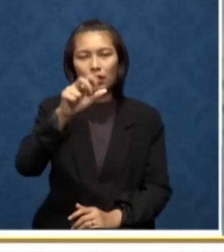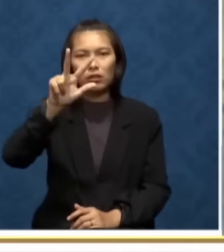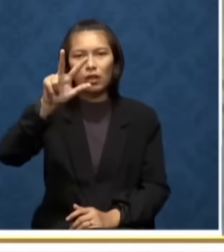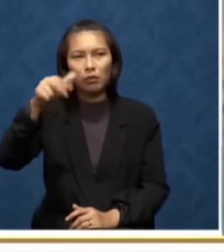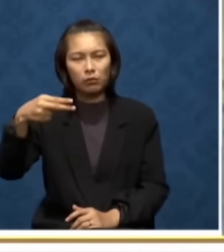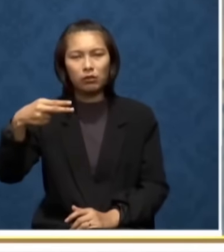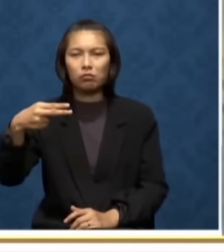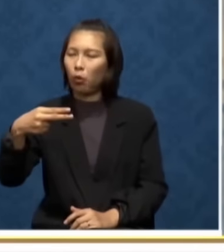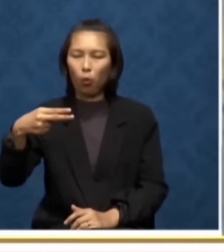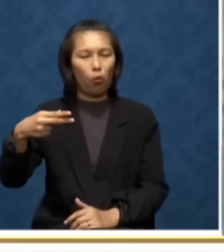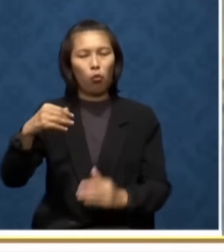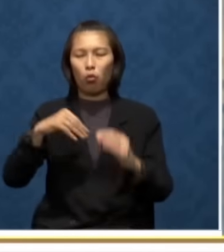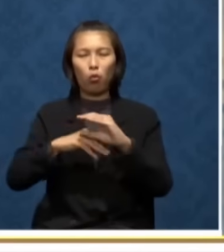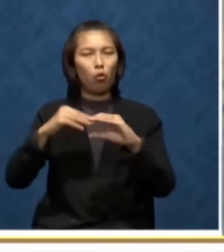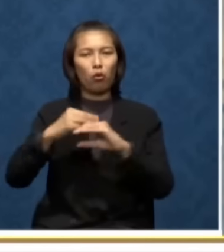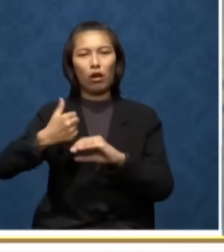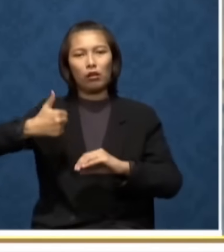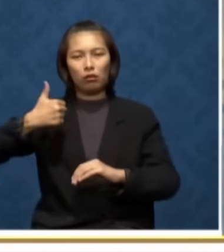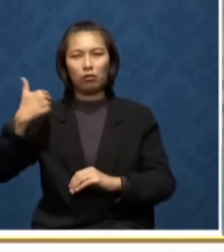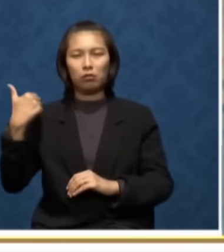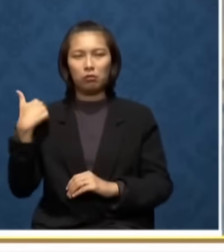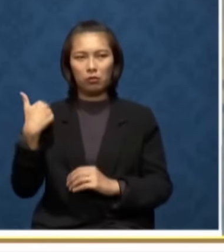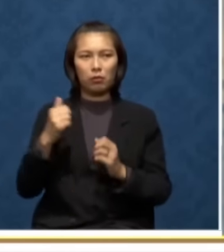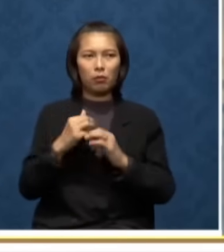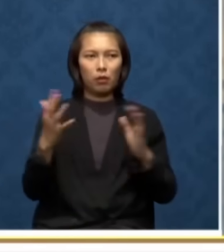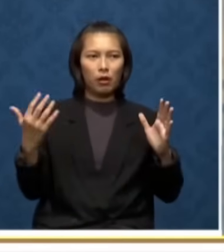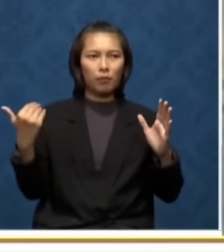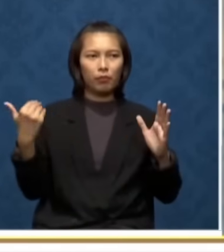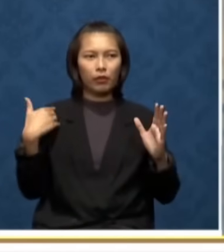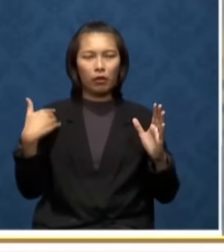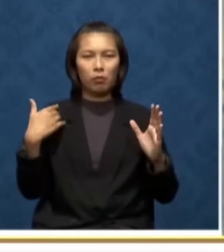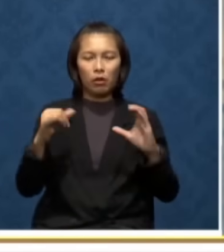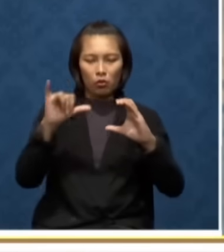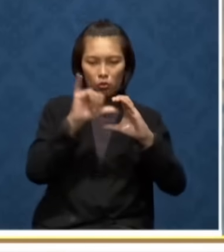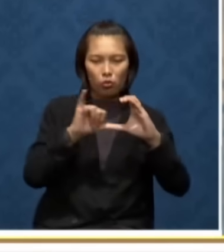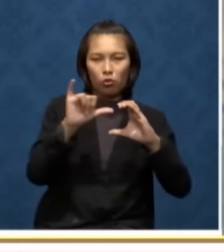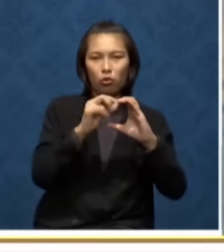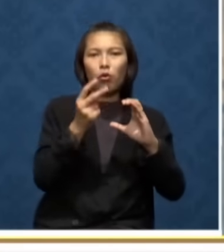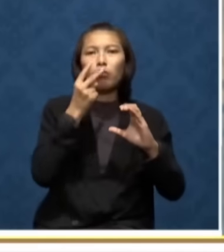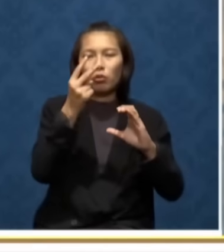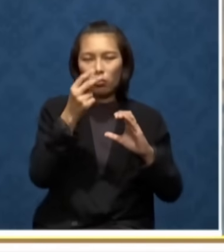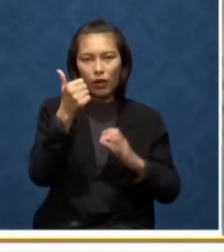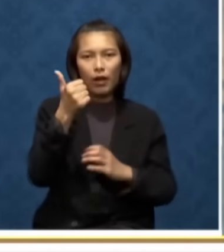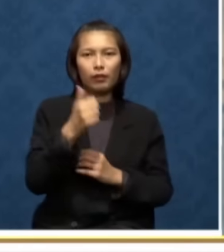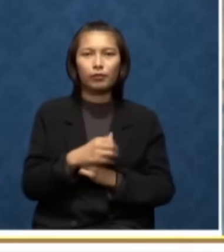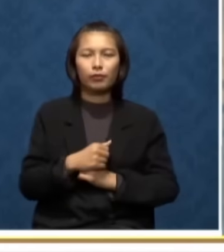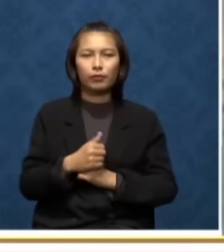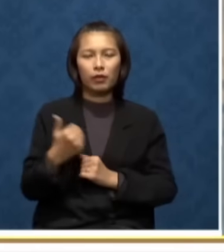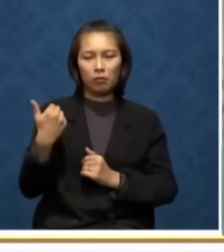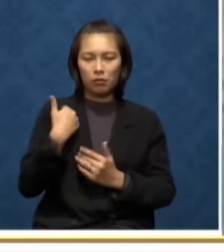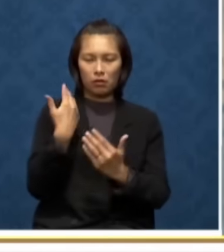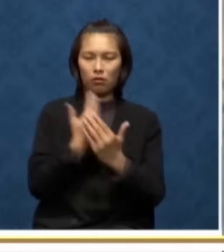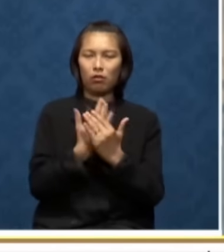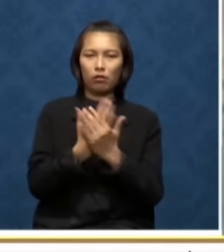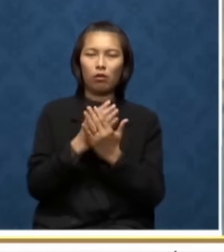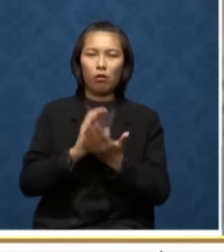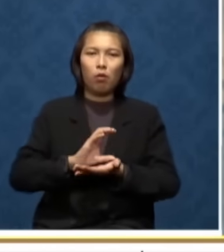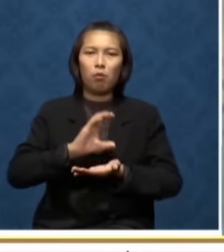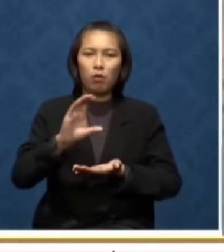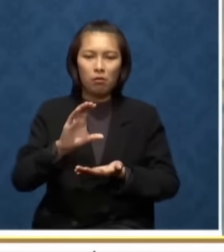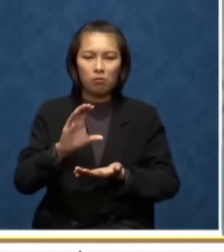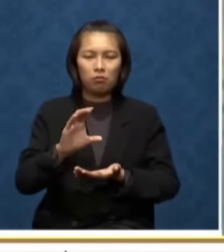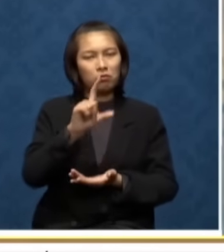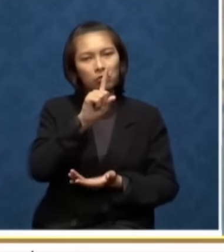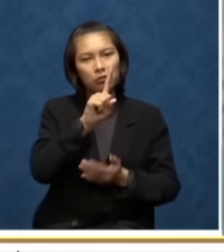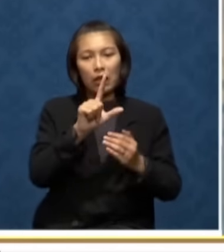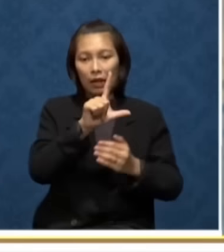หลายโครงการที่ดิฉันไปไล่เปิดดูมานะคะมีคลิปในYouTubeให้เปิดดูได้มีเงินสนับสนุนหลักล้านบาท